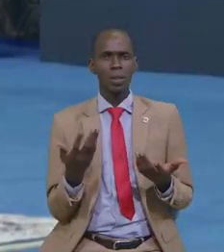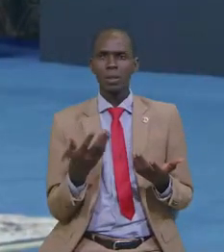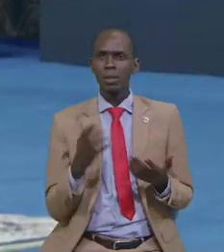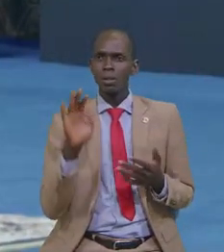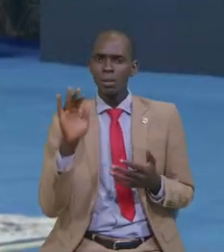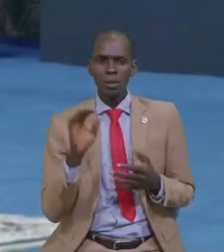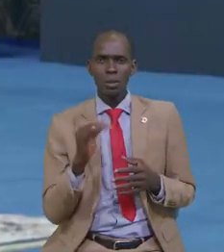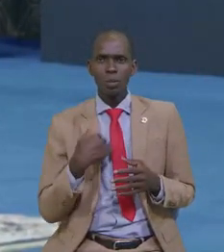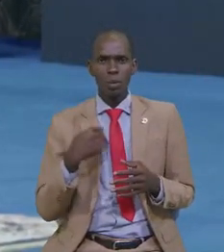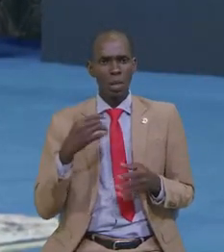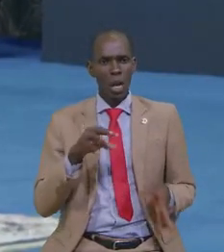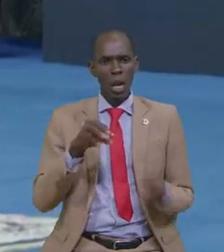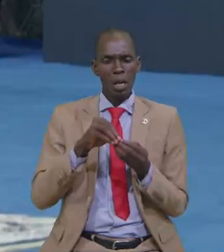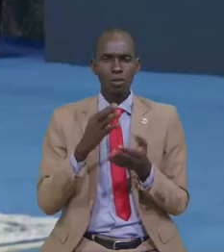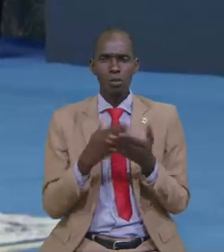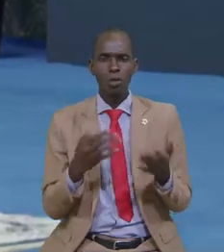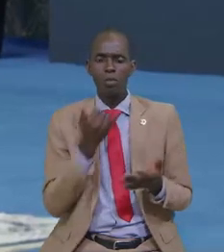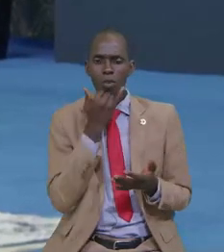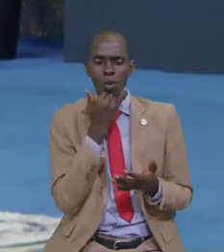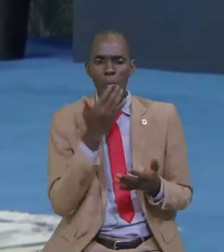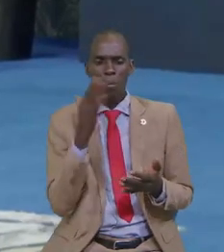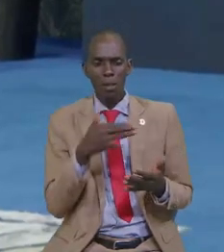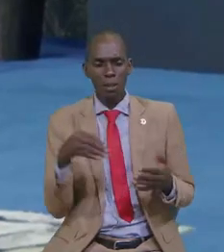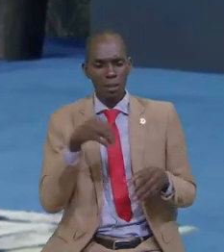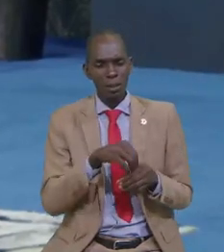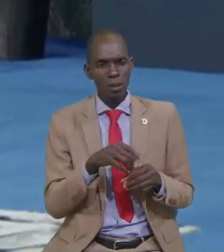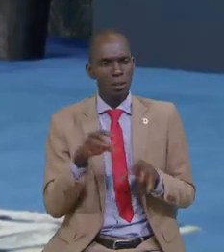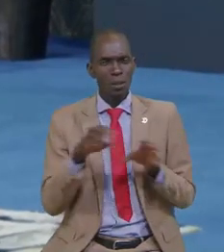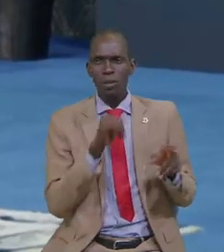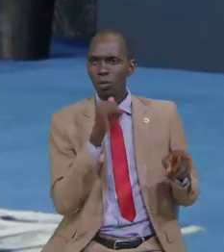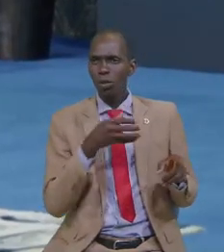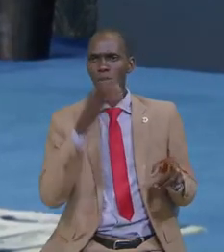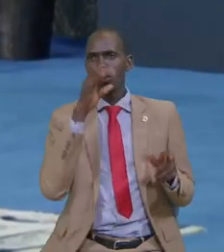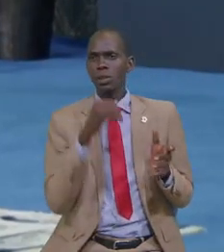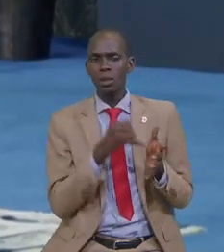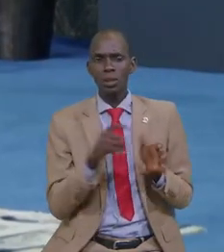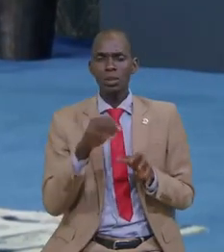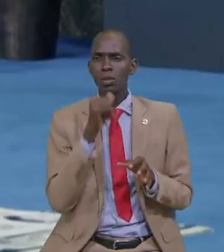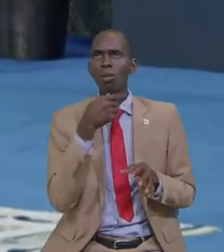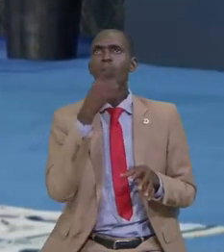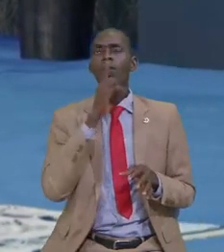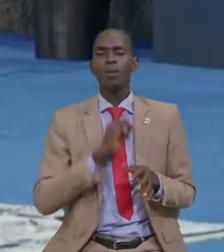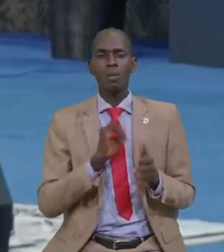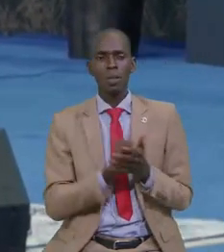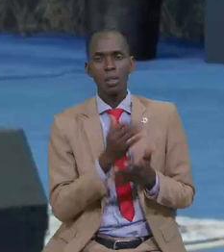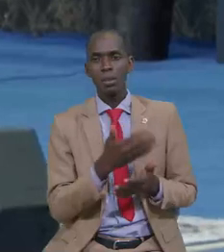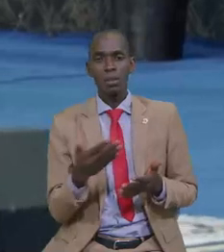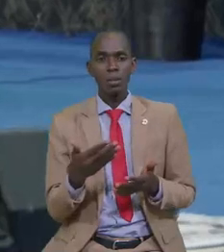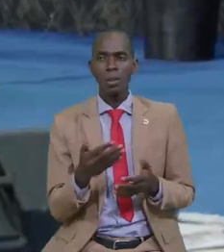mais n'a-t-il pas bu la chose là? N'a-t-elle pas bu la chose là? Est-ce qu'elle n'a pas englouti la chose